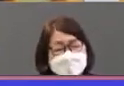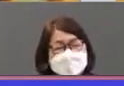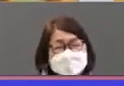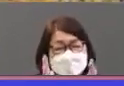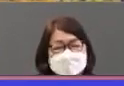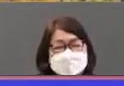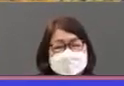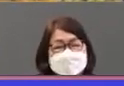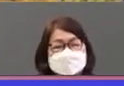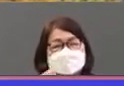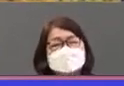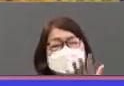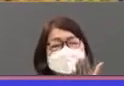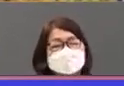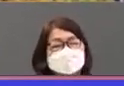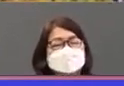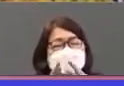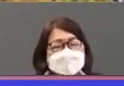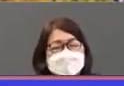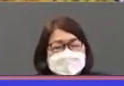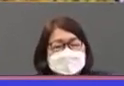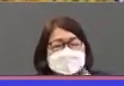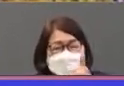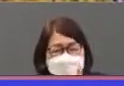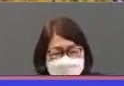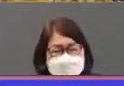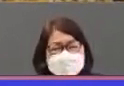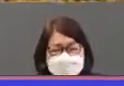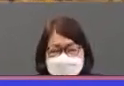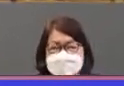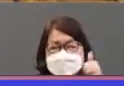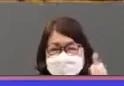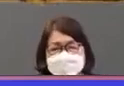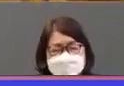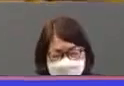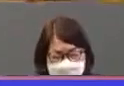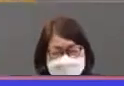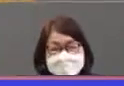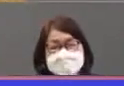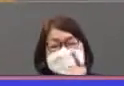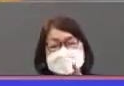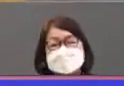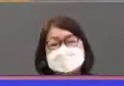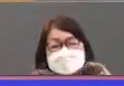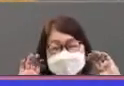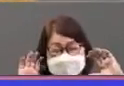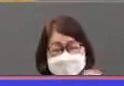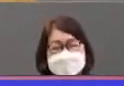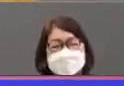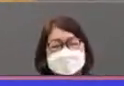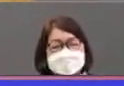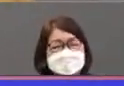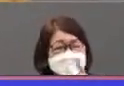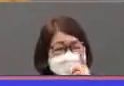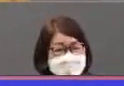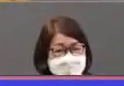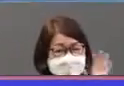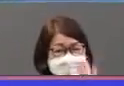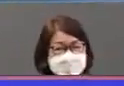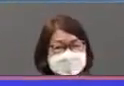องแชมป์อันดับ1ก็คือ ะไร ทุเรียนส่งออก โอ้โห ครับผมสุดยอดเลยเพราะว่ามีปริมาณถึ